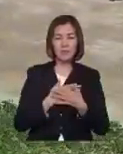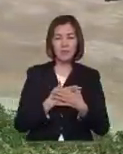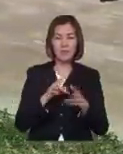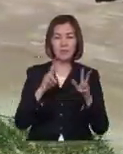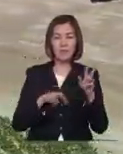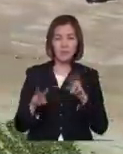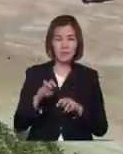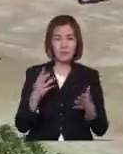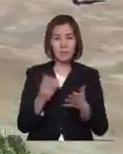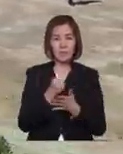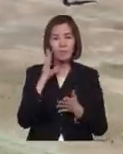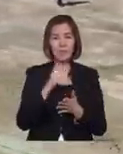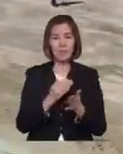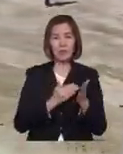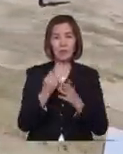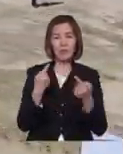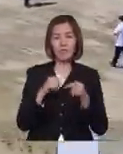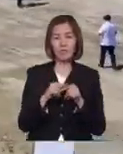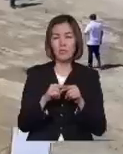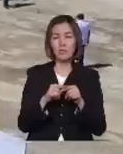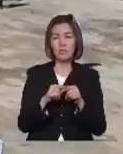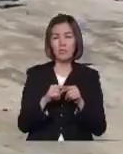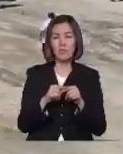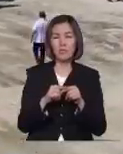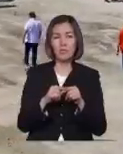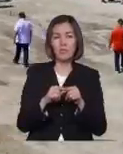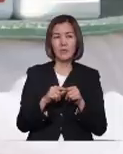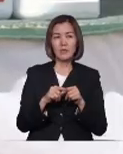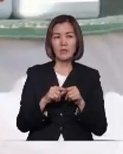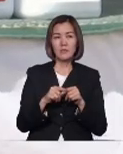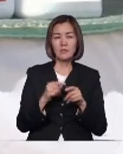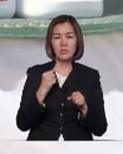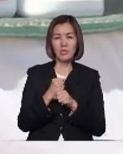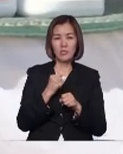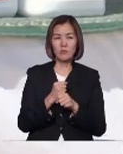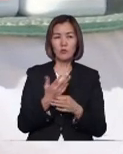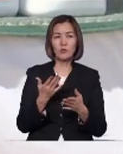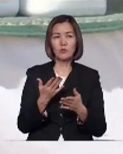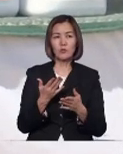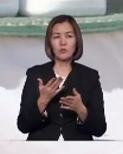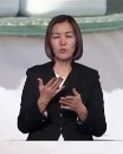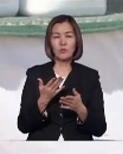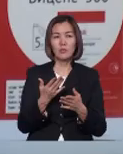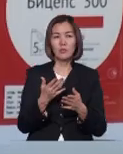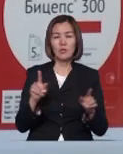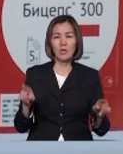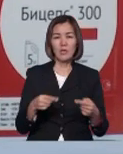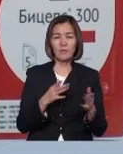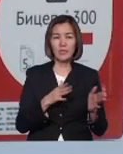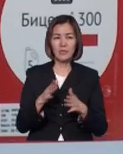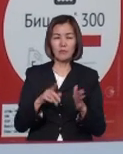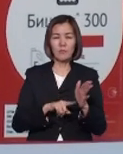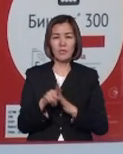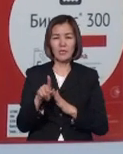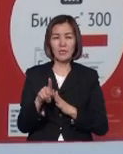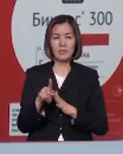іздеумен айналысады. Сондай ақ жоғары технологиялық препараттардың ерекше формаларын жасау үшін олардың комбинацияларын қалыптастырумен айналысады.